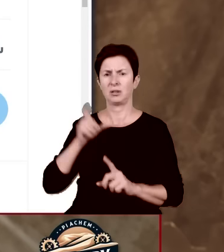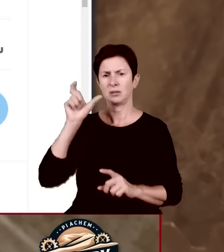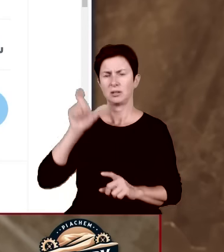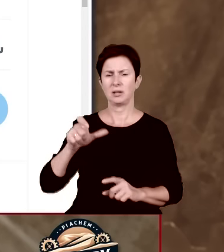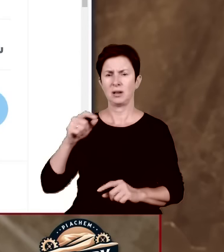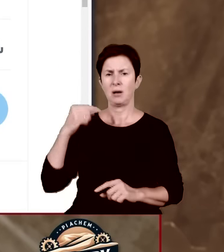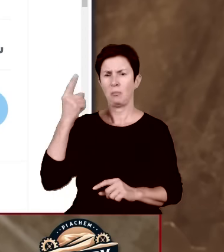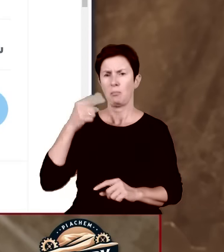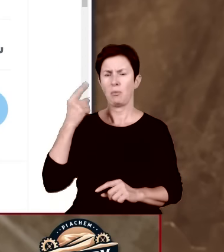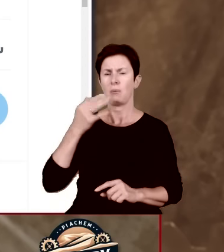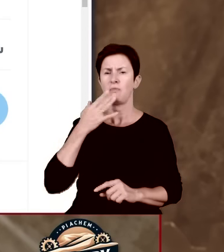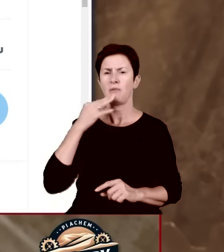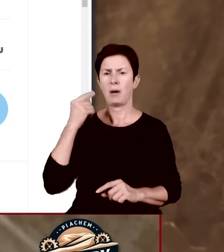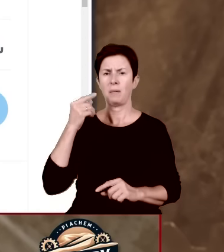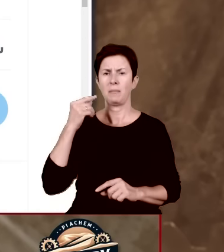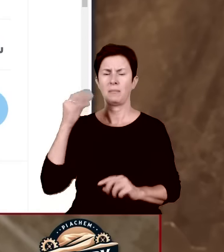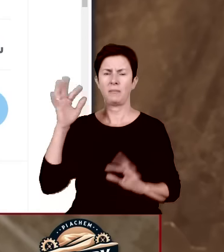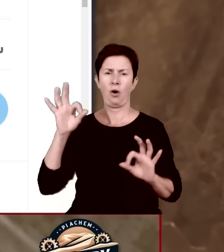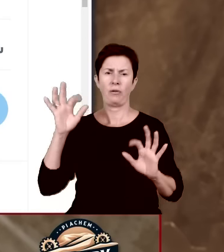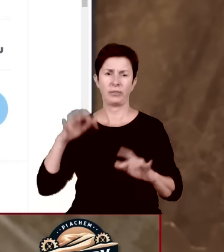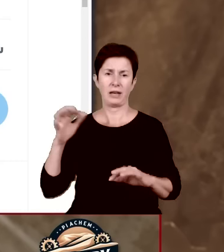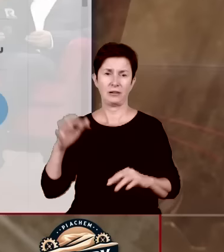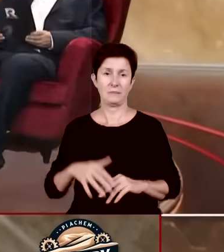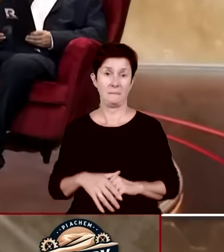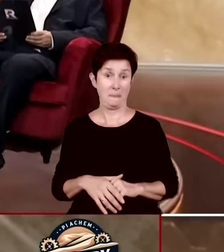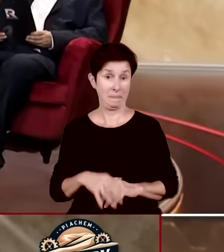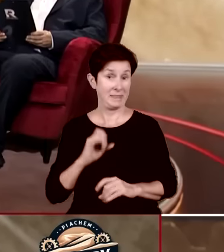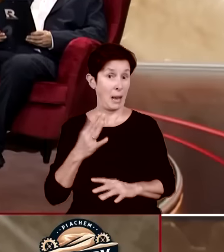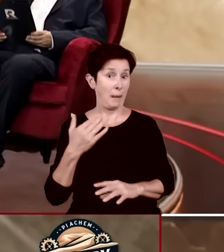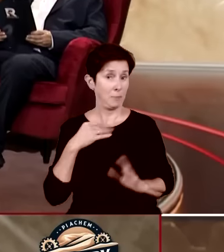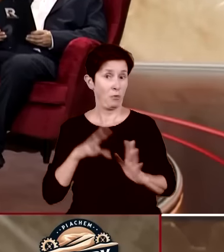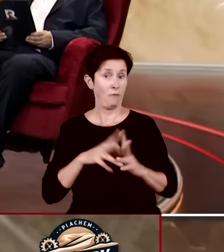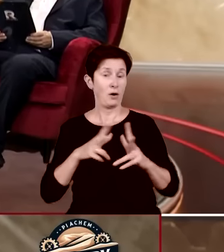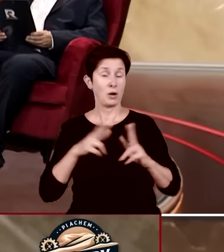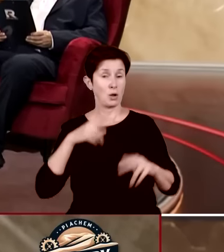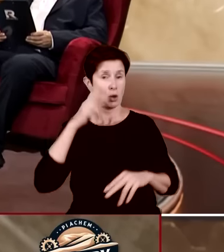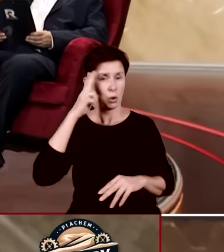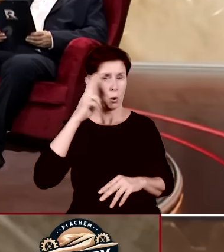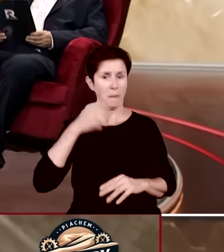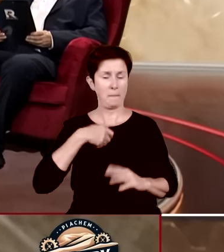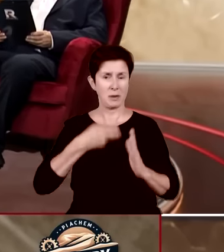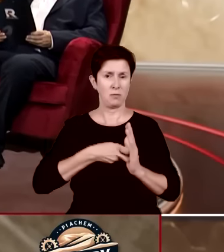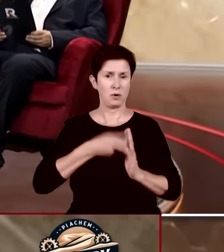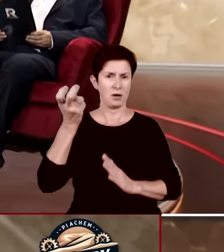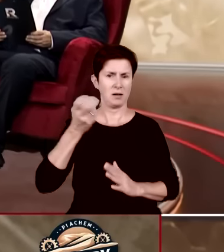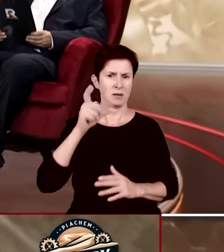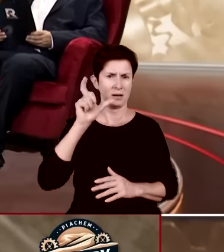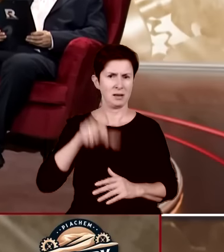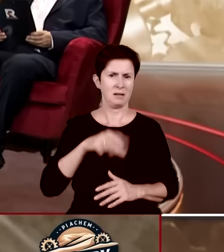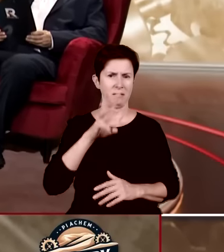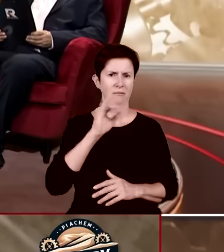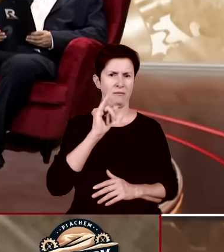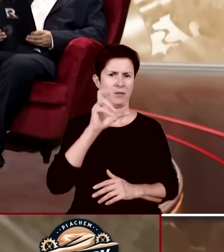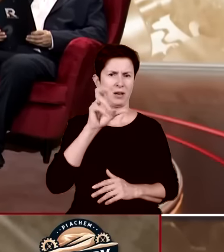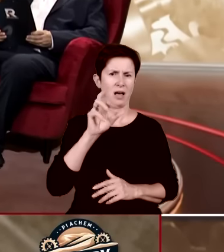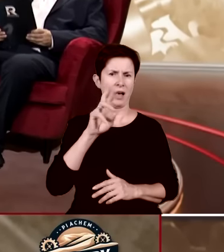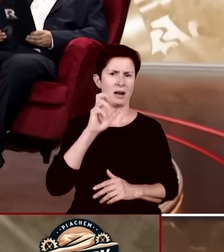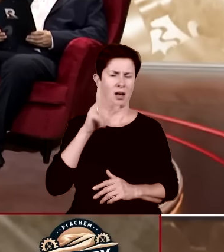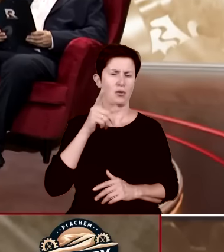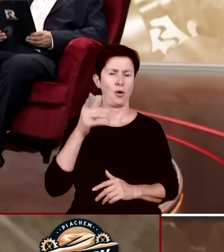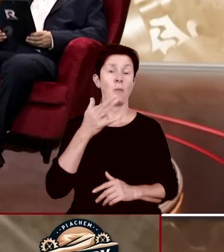za zapowiedź deszczu. To też było w czasie komunizmu. Wylali z roboty niejakiego Wicherka. Taki był pan, który